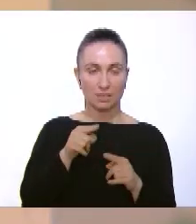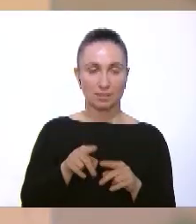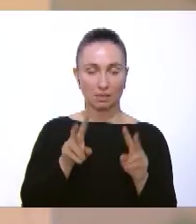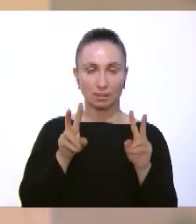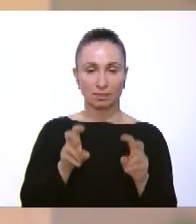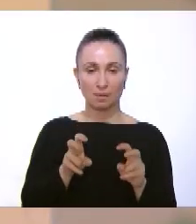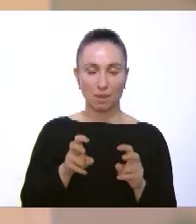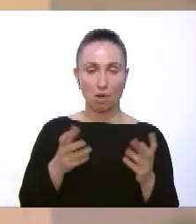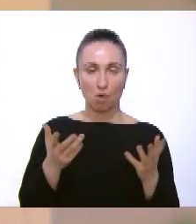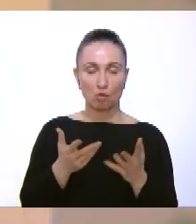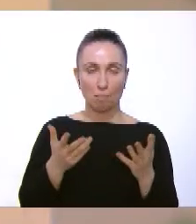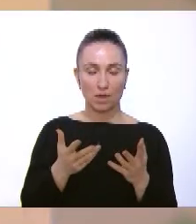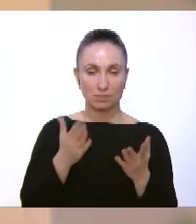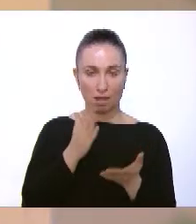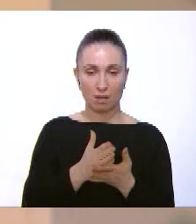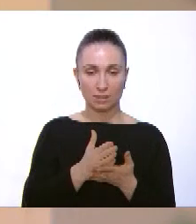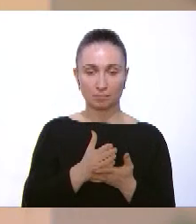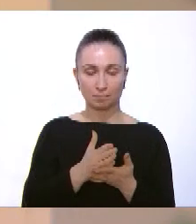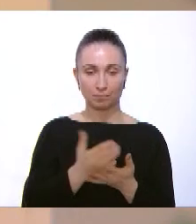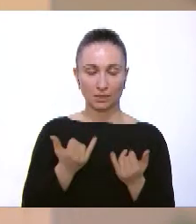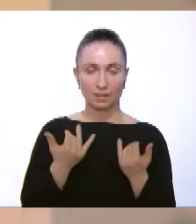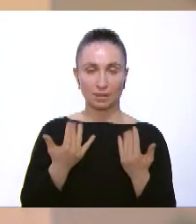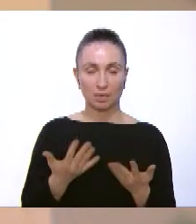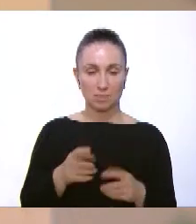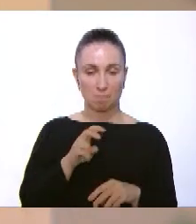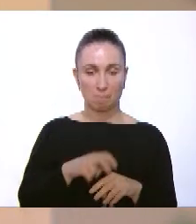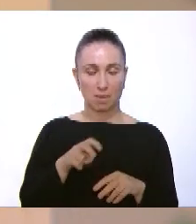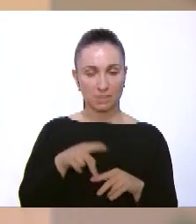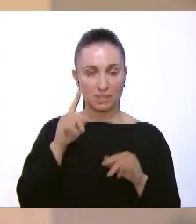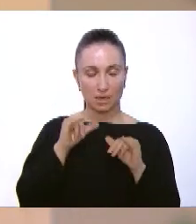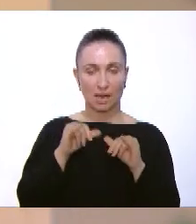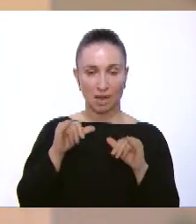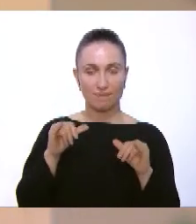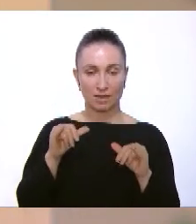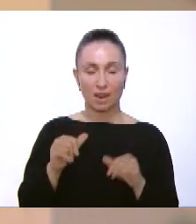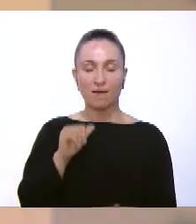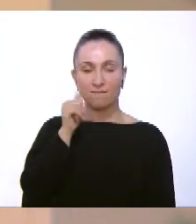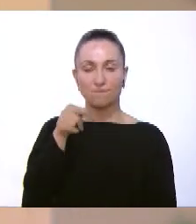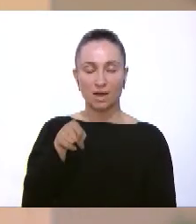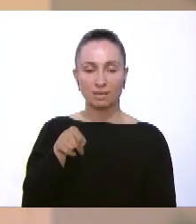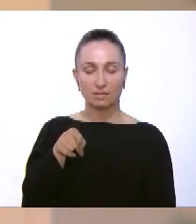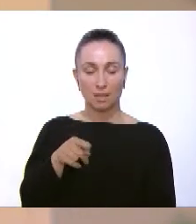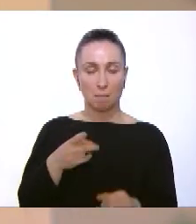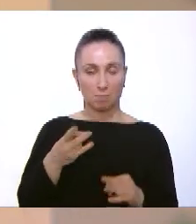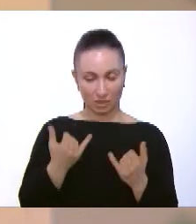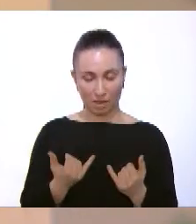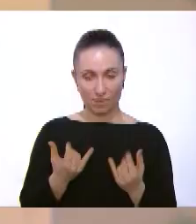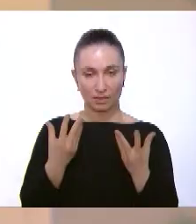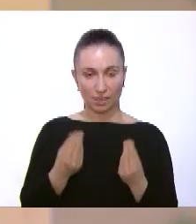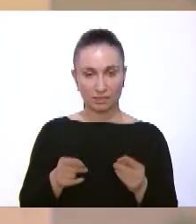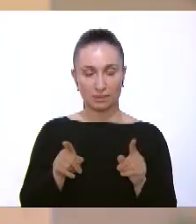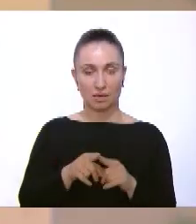თემა, რომელზეც დგას თანამედროვე მედიცინის განვითარება, ეს მისი ხვალინდელი დღევანდელი დღეცა და